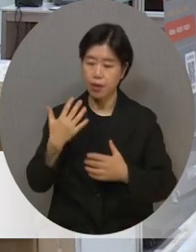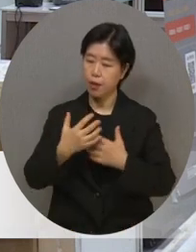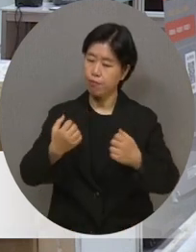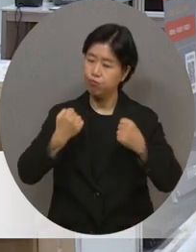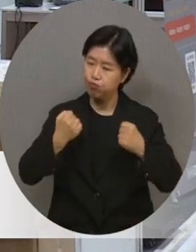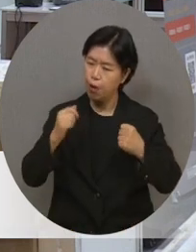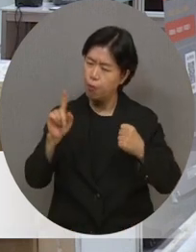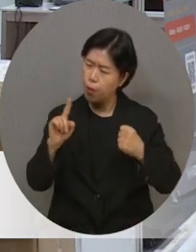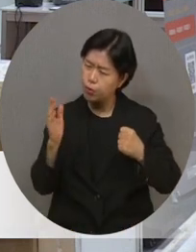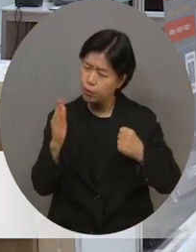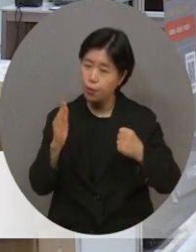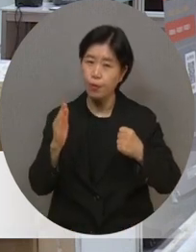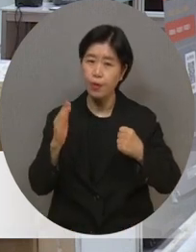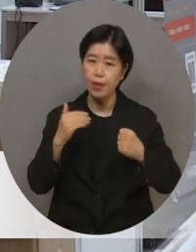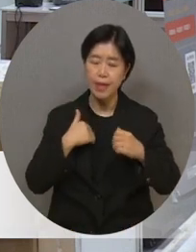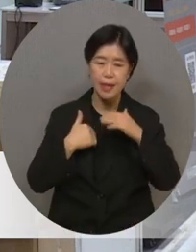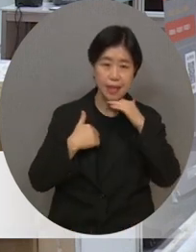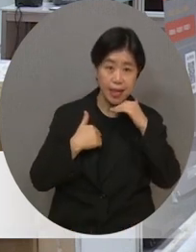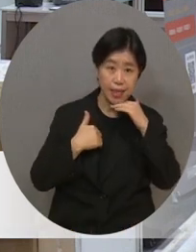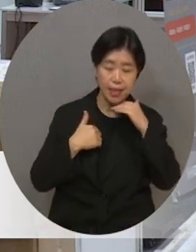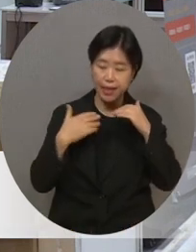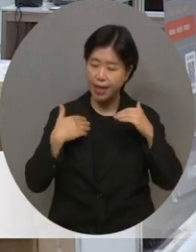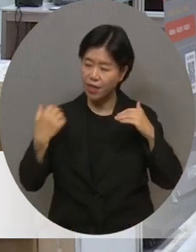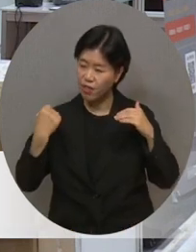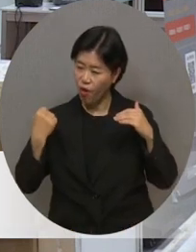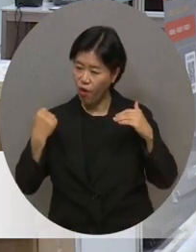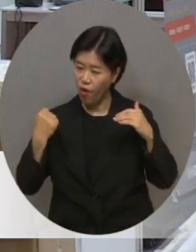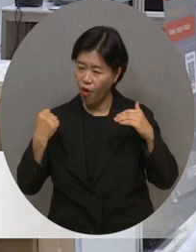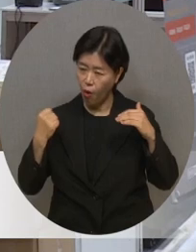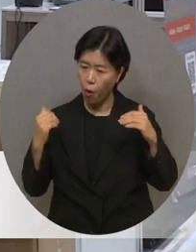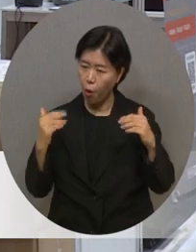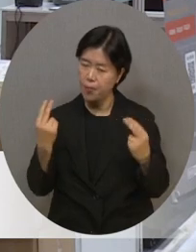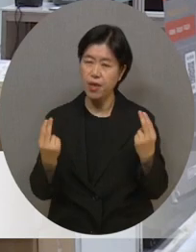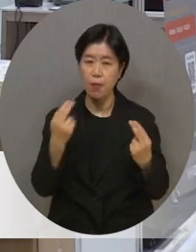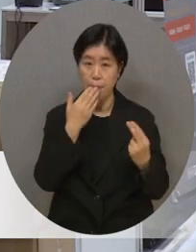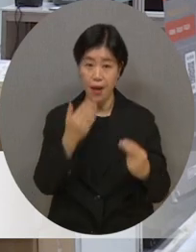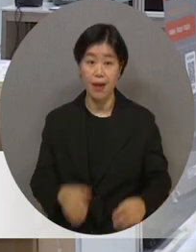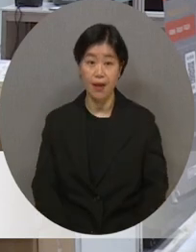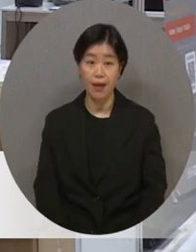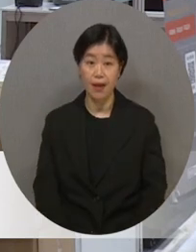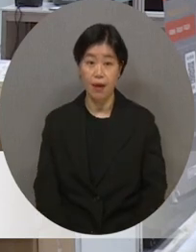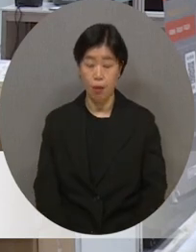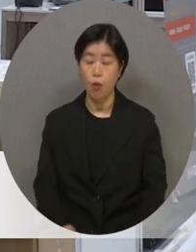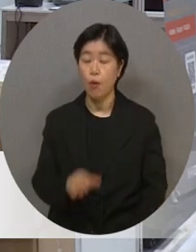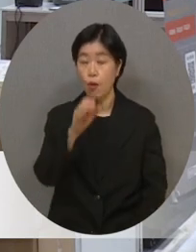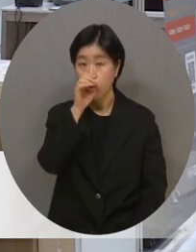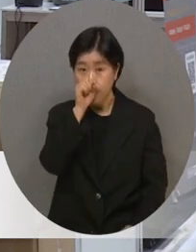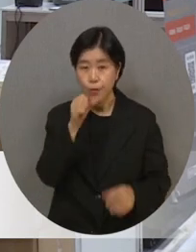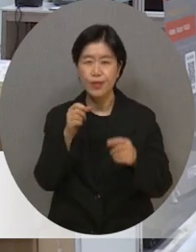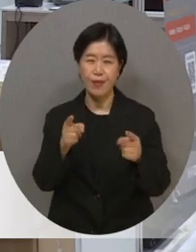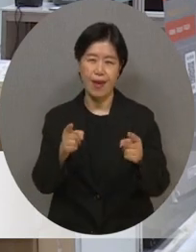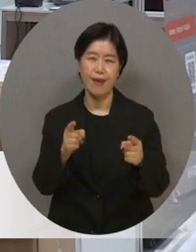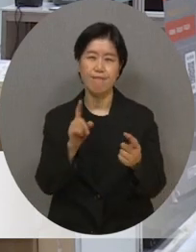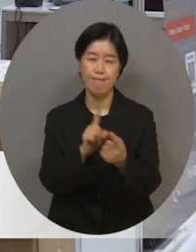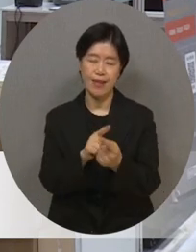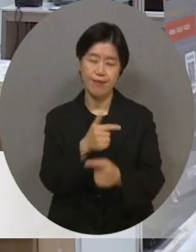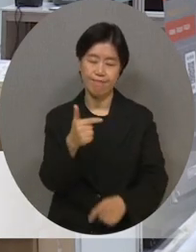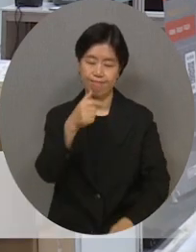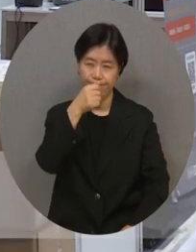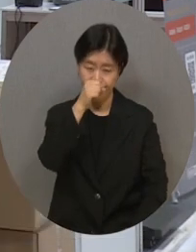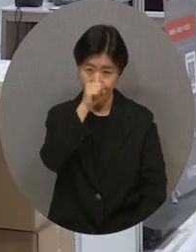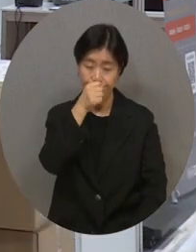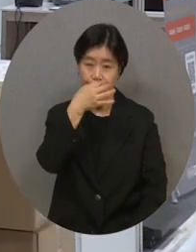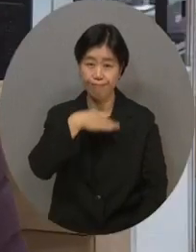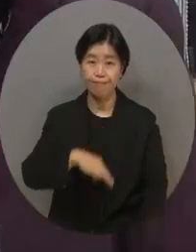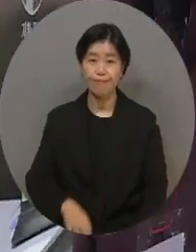체력도 내 나이에 비해서 좀 부족하구나. 그런 면도 느꼈고. 오늘 이런 기회, 좋은 기회가 돼서 아주 유익했다고